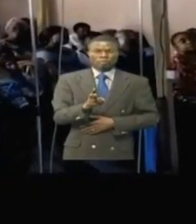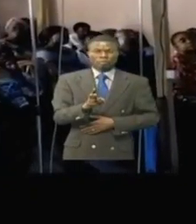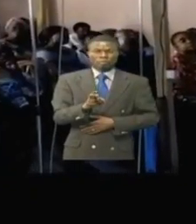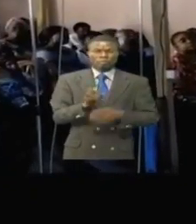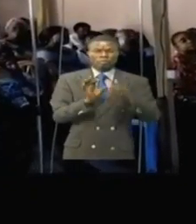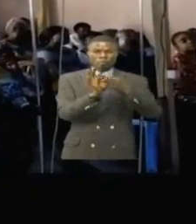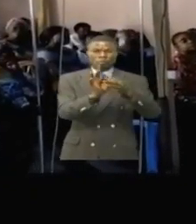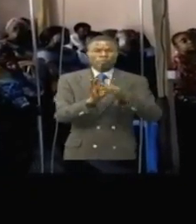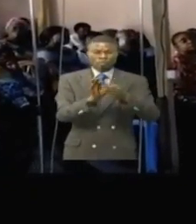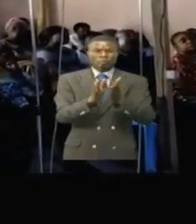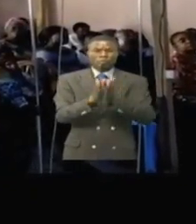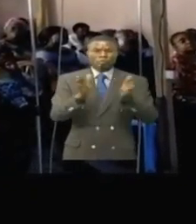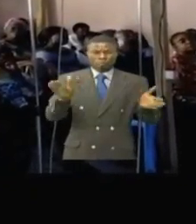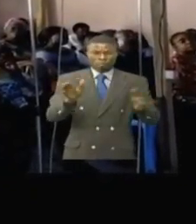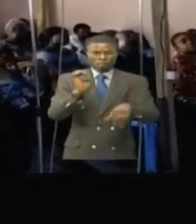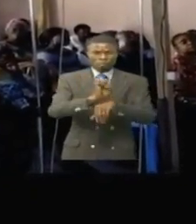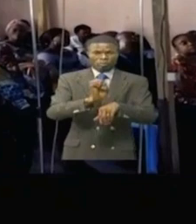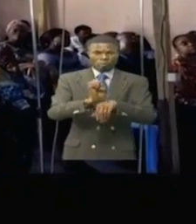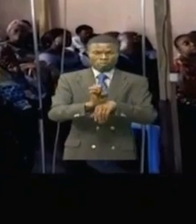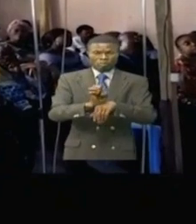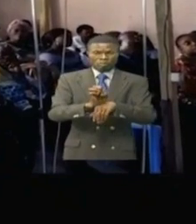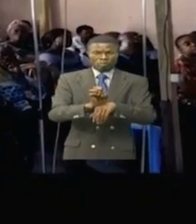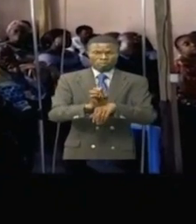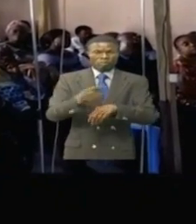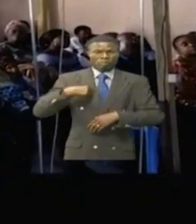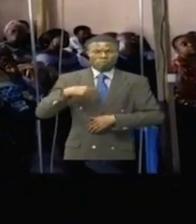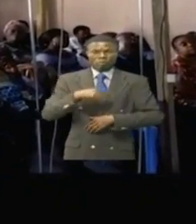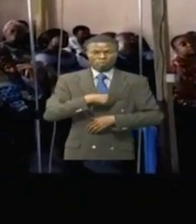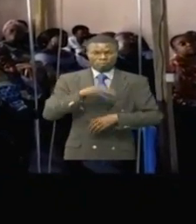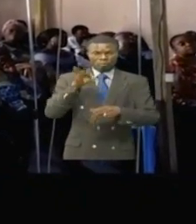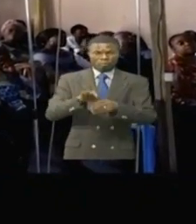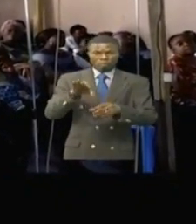l'attachement total de l'Église de Marie des Sacrificataires à